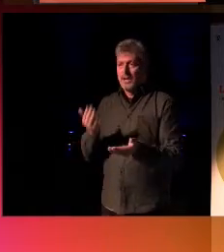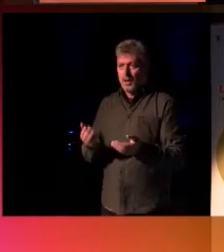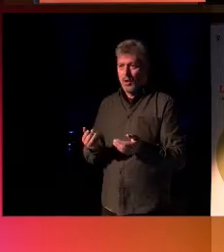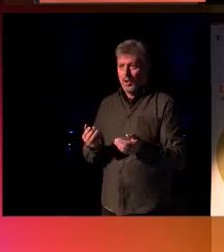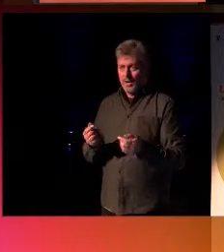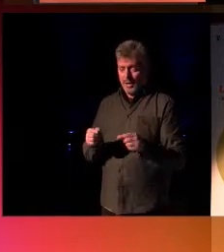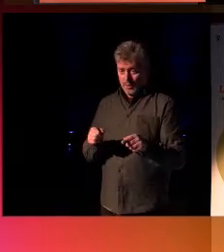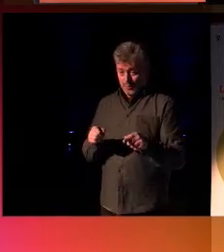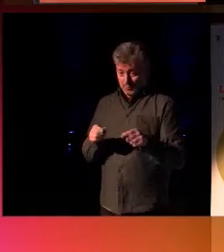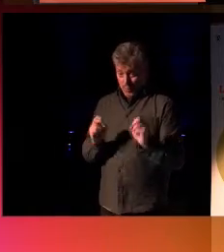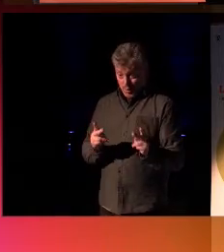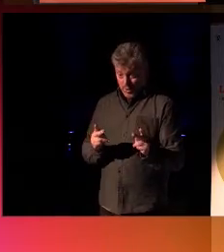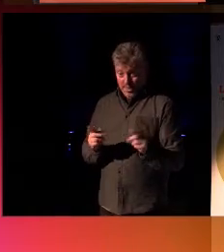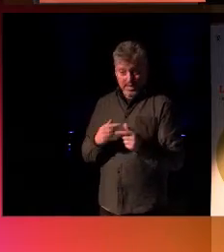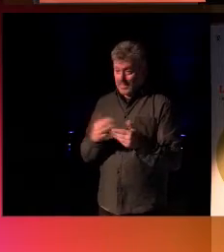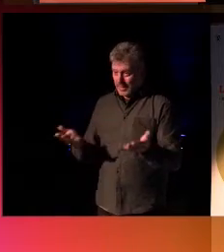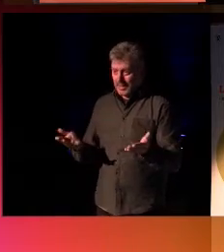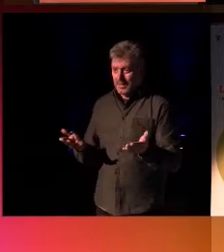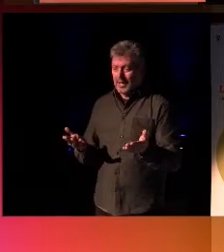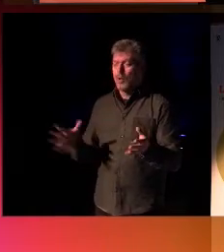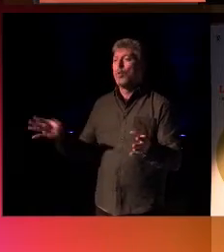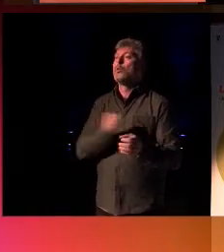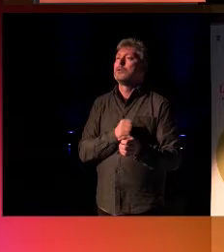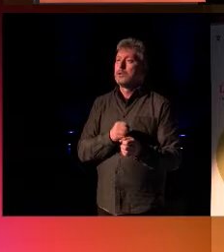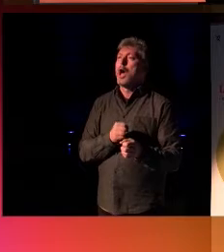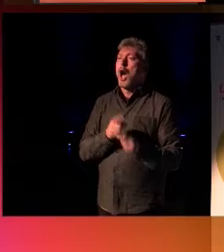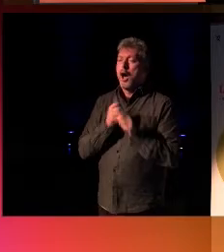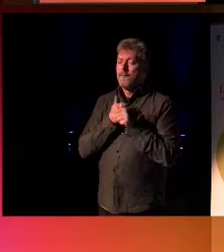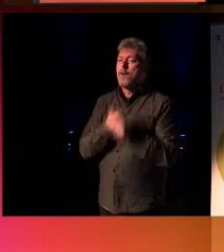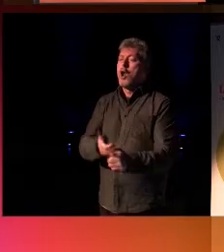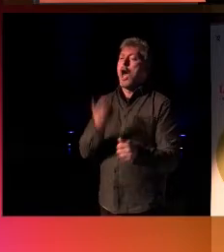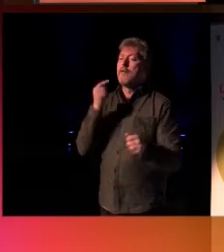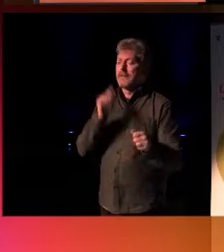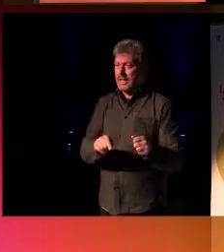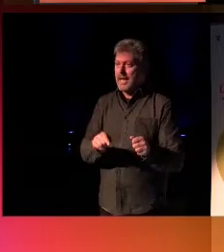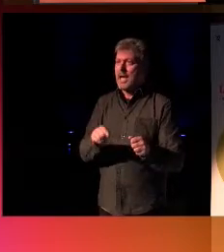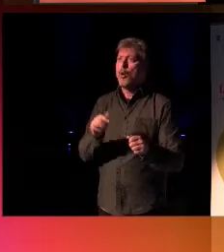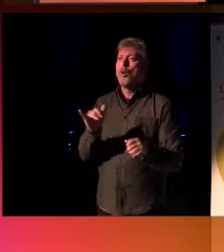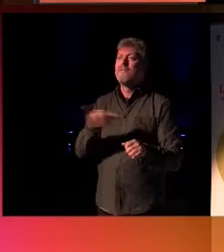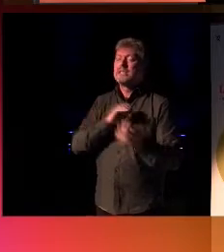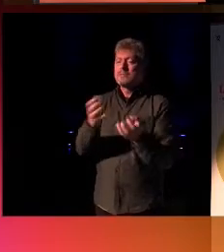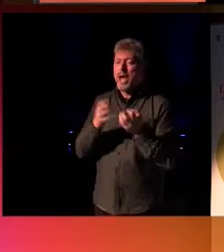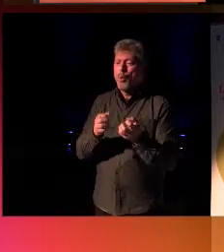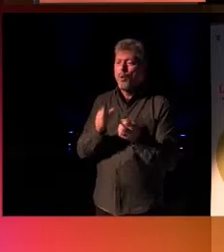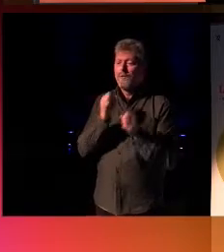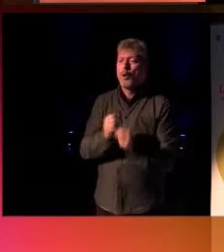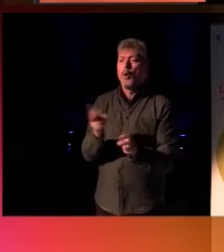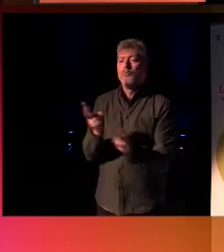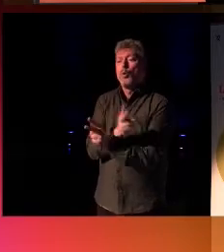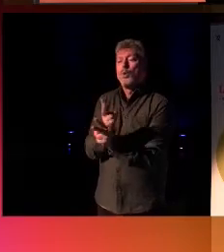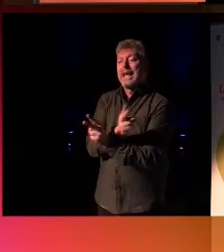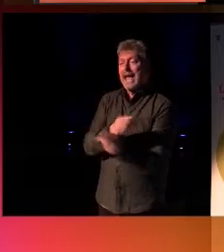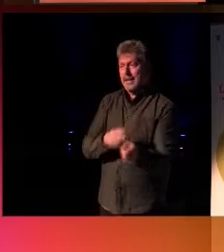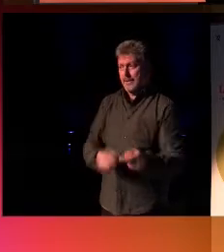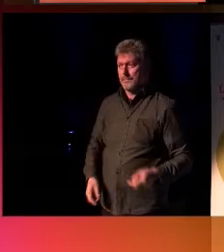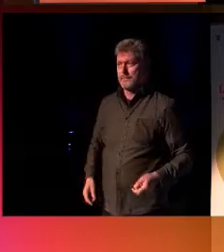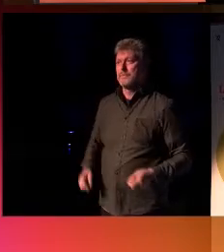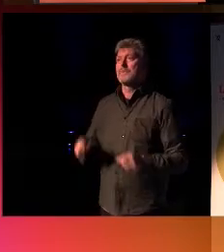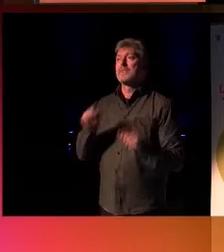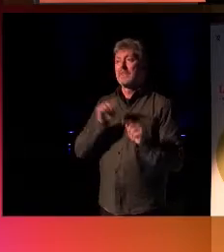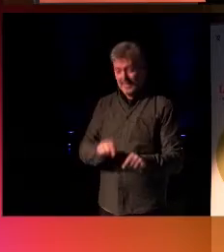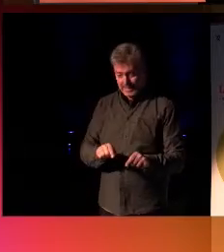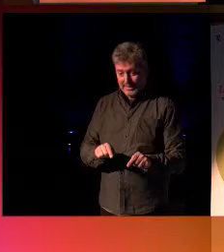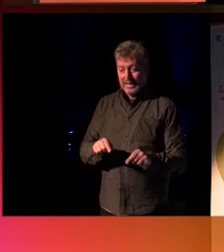ok eller ikke ok, og ta følgen av det, korrigere når det er behov. Det fører til